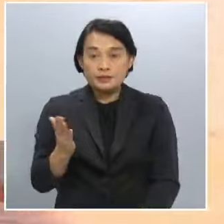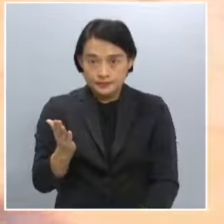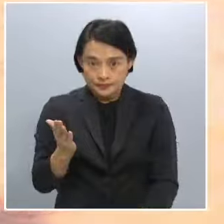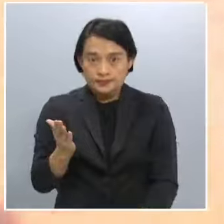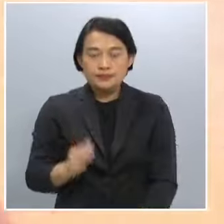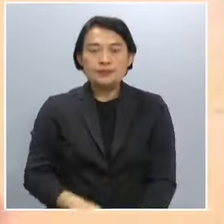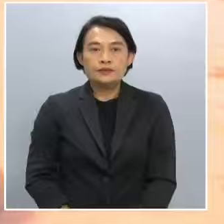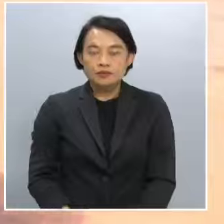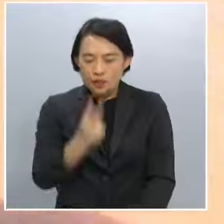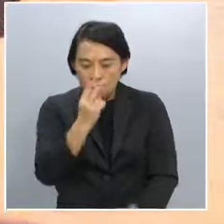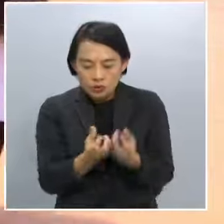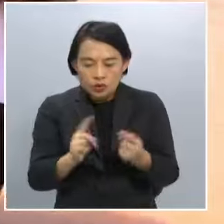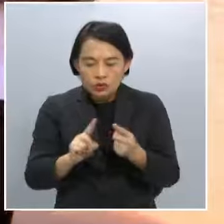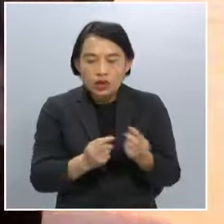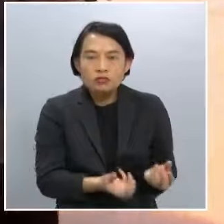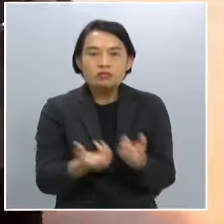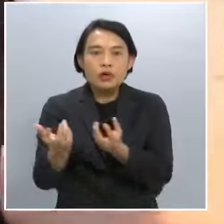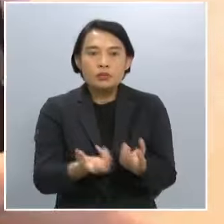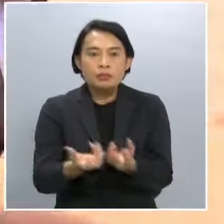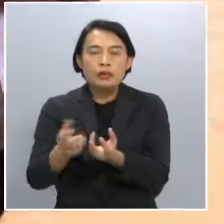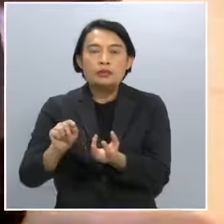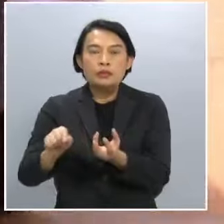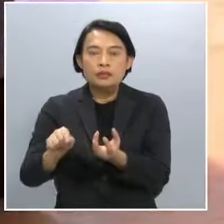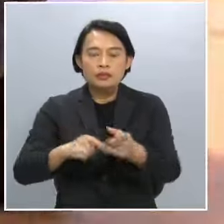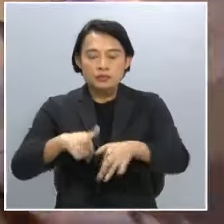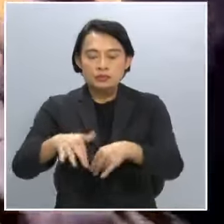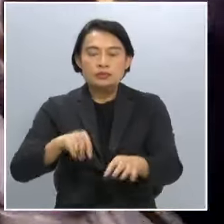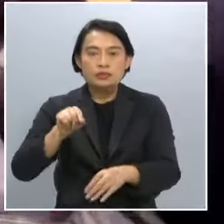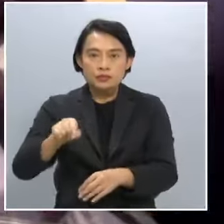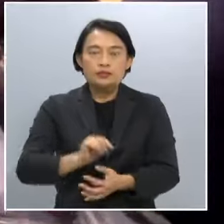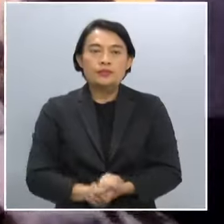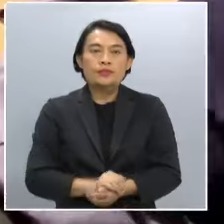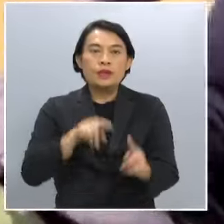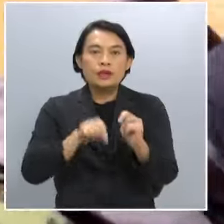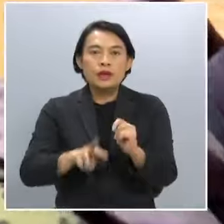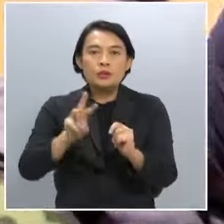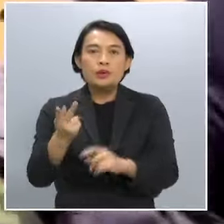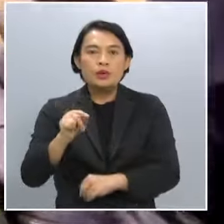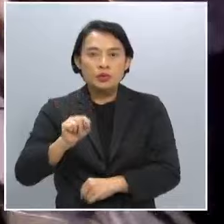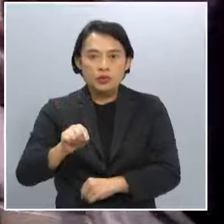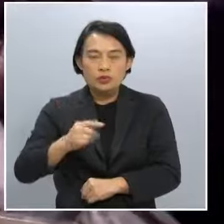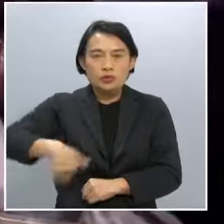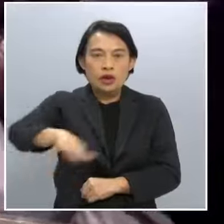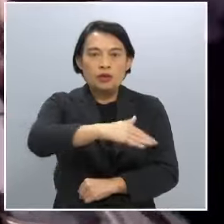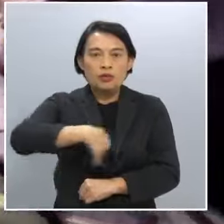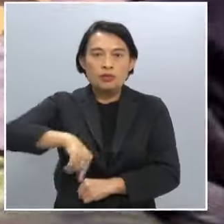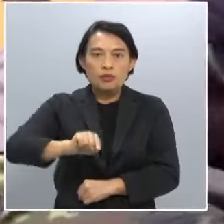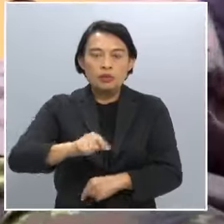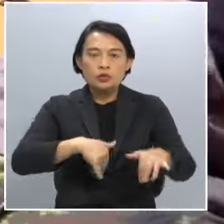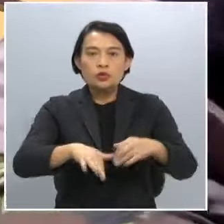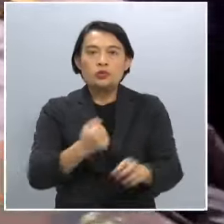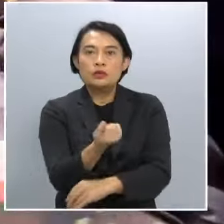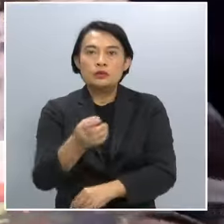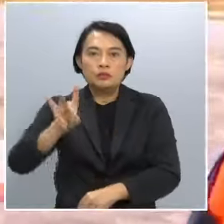ลำเลียงเสบียงอาหารนะครับมาให้ถึงมือพี่น้องประชาชนนะครับโดยในพื้นที่ตำบลเวียงคุกนะครับมีทั้งหมดเนี่ย8หมู่บ้านด้วยกัน